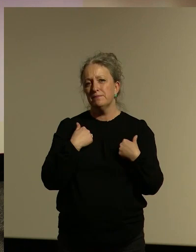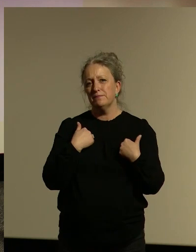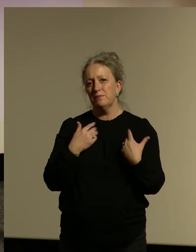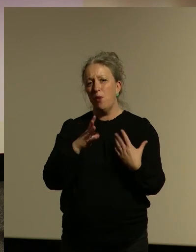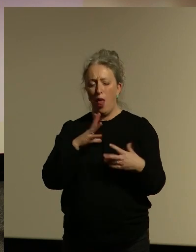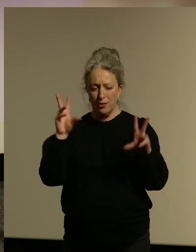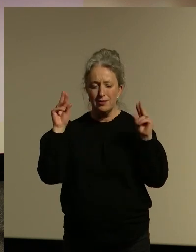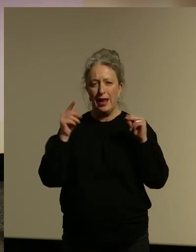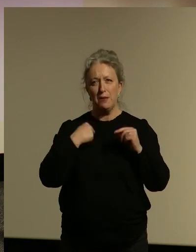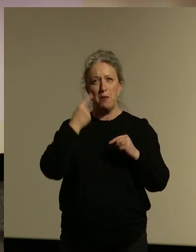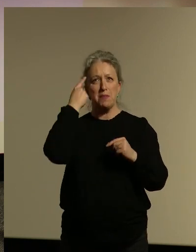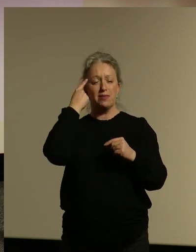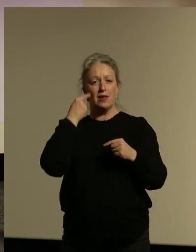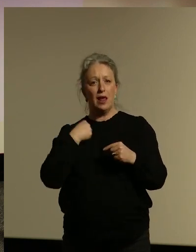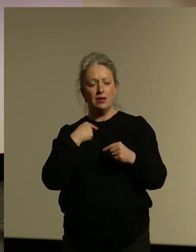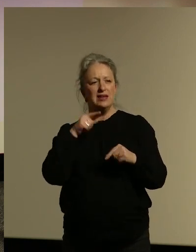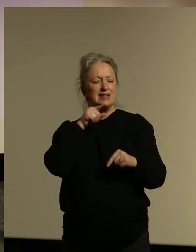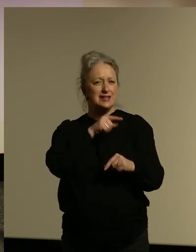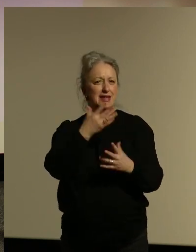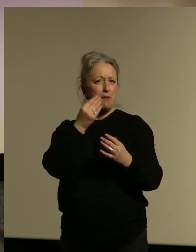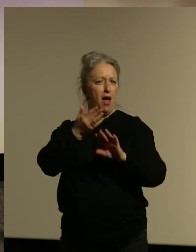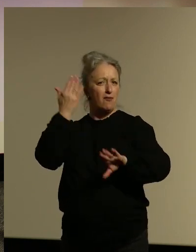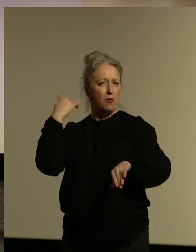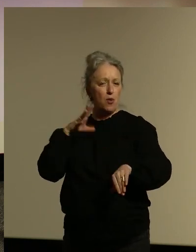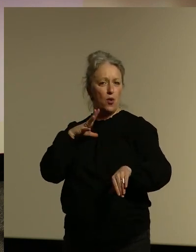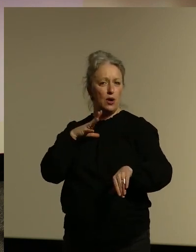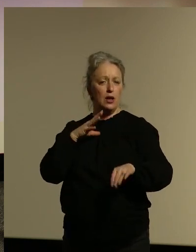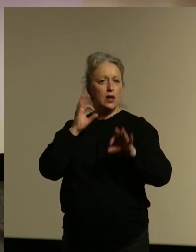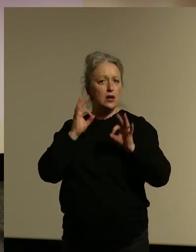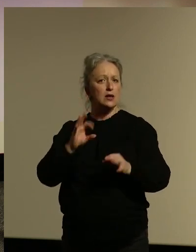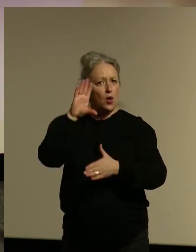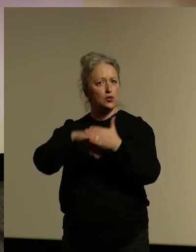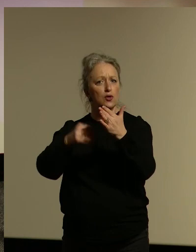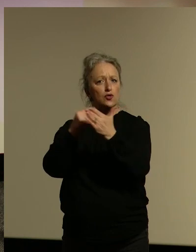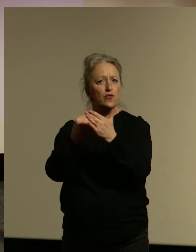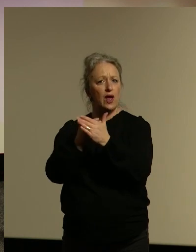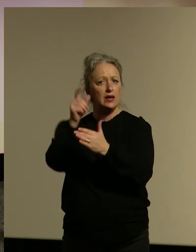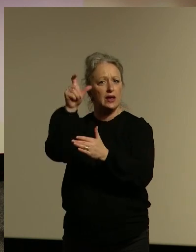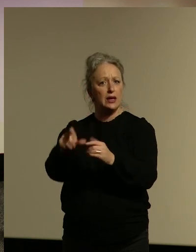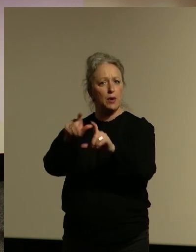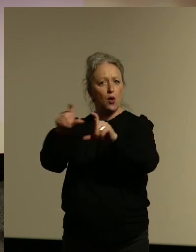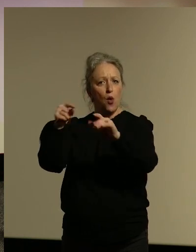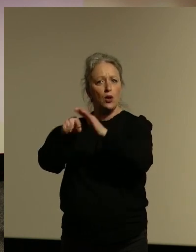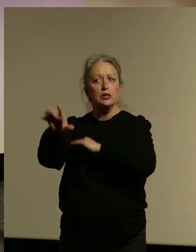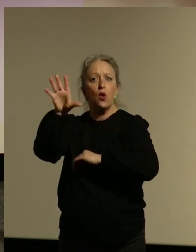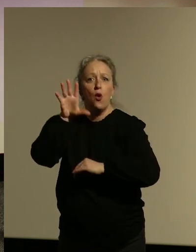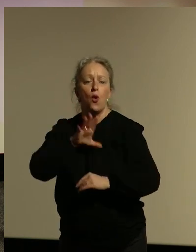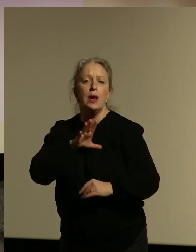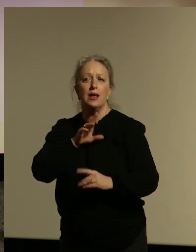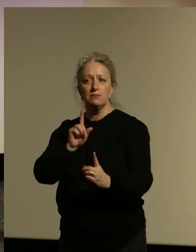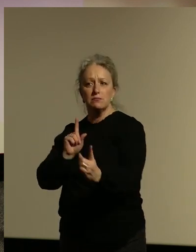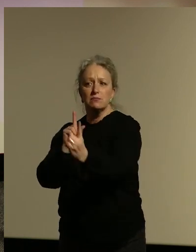õnnega koos, et too päev see õige usaldusväärne isik koolis olemas oli. Temast algas